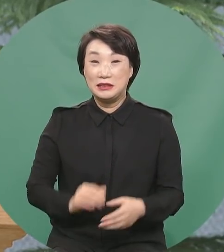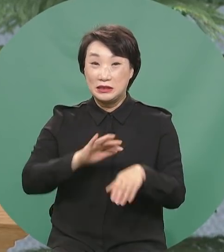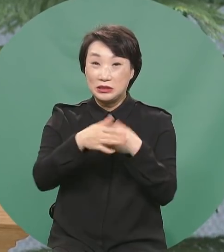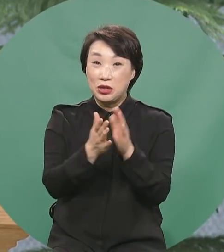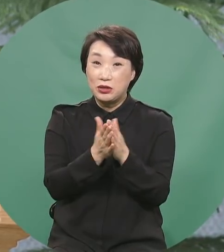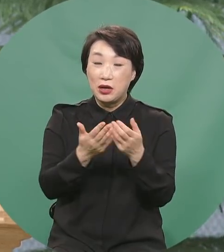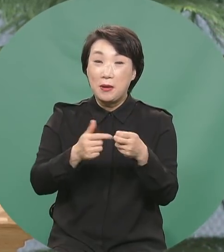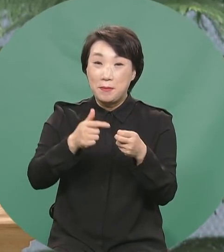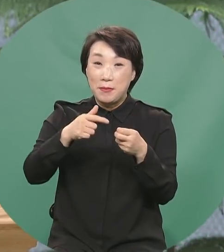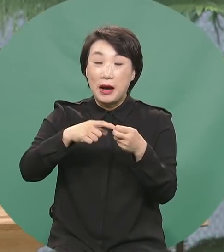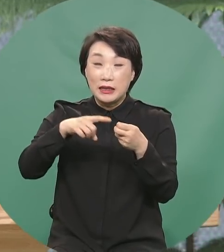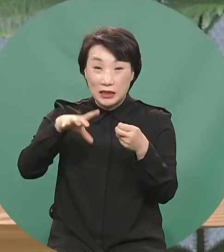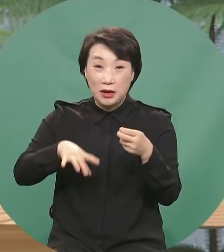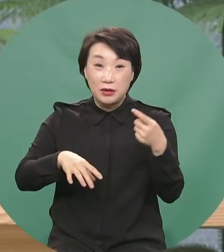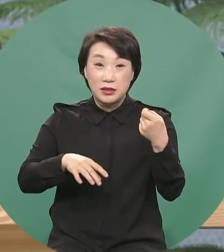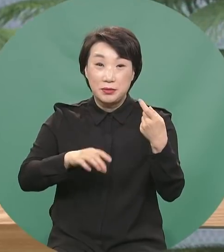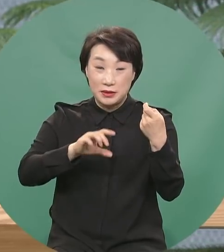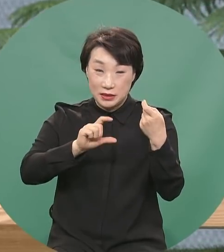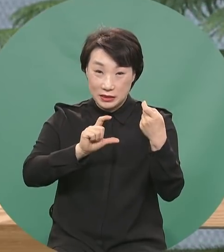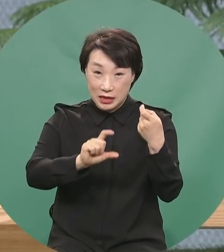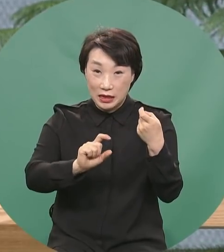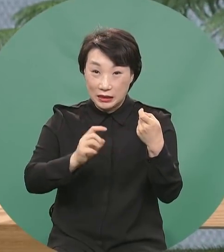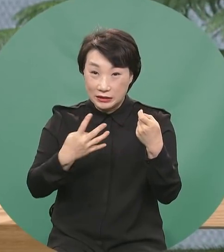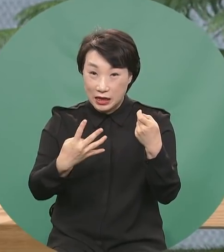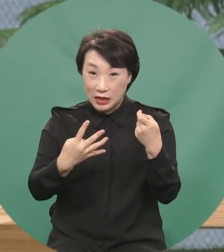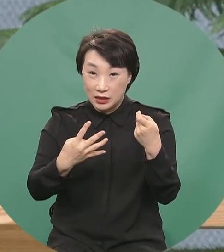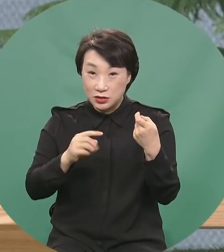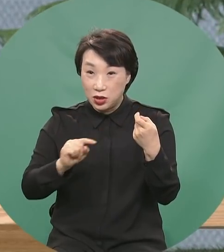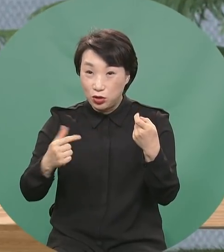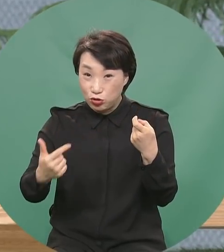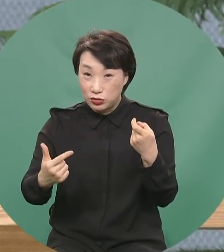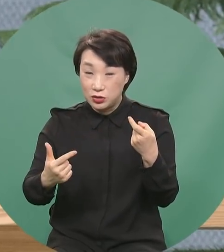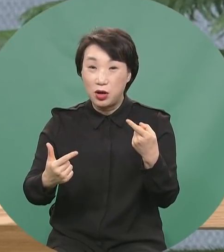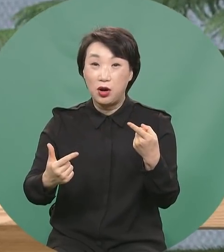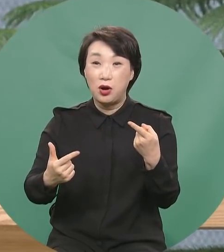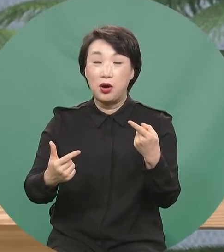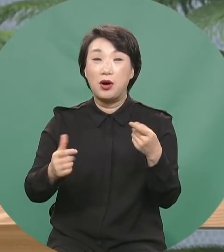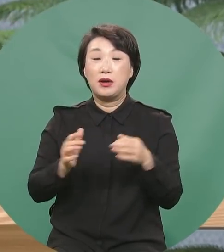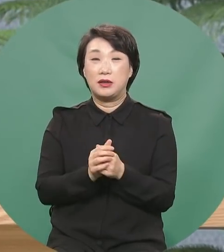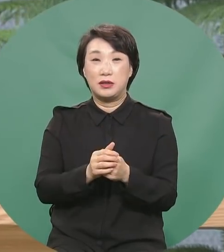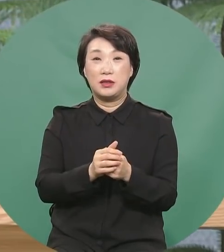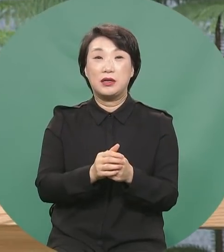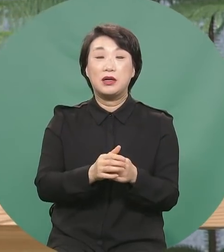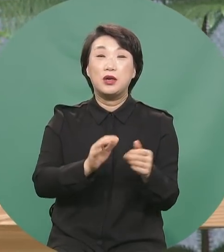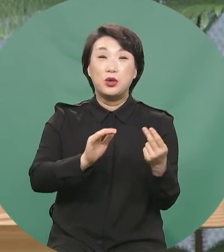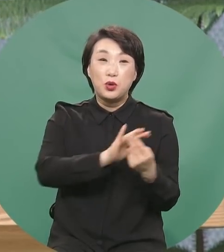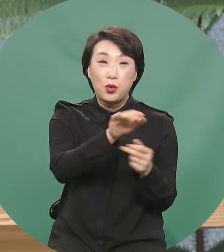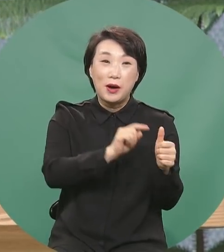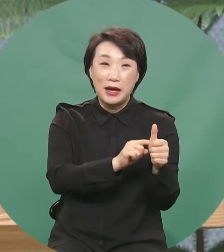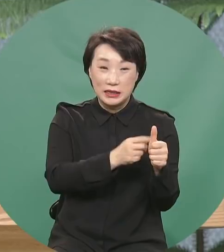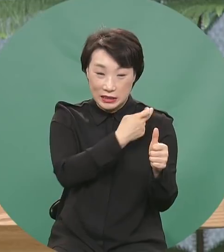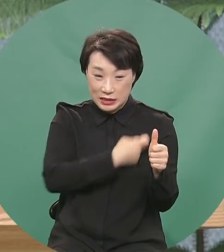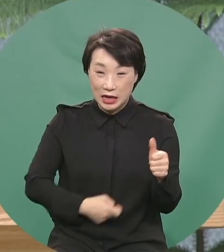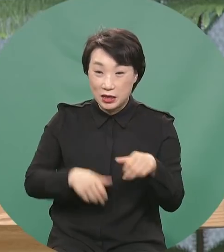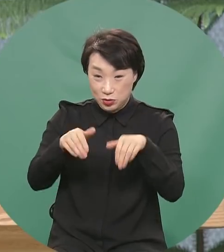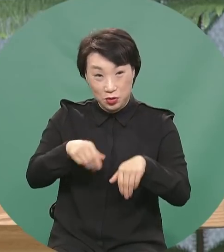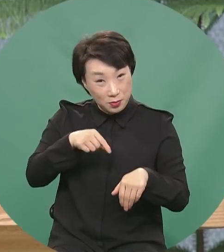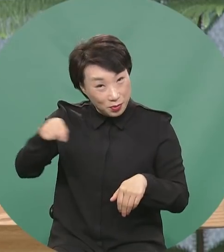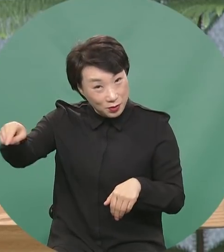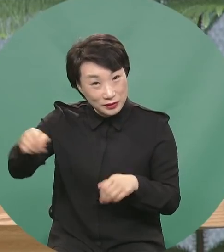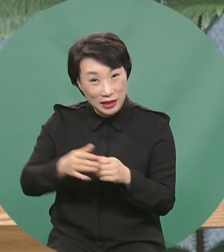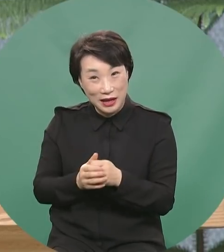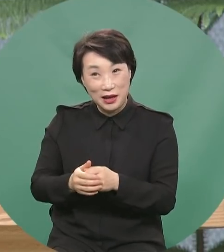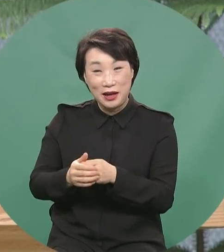마태복음 11장 4절로 6절에 요한이 제자들을 보내서 말합니다. 감옥에서